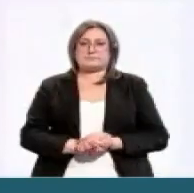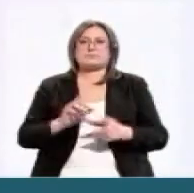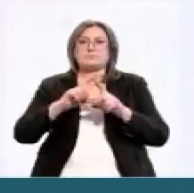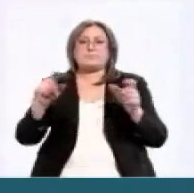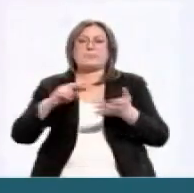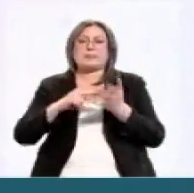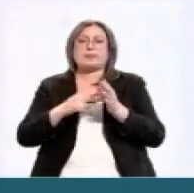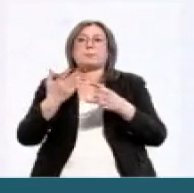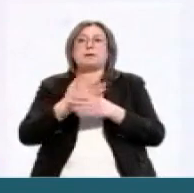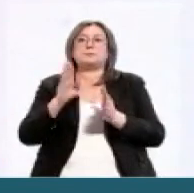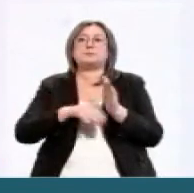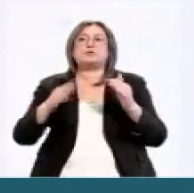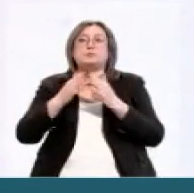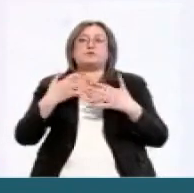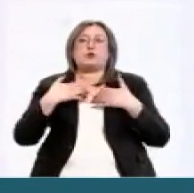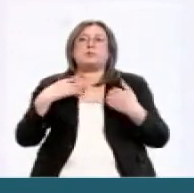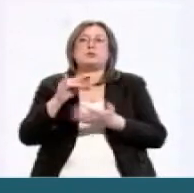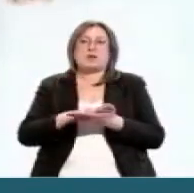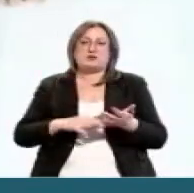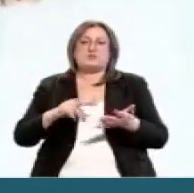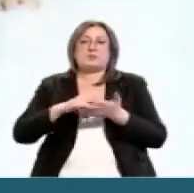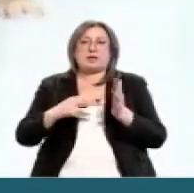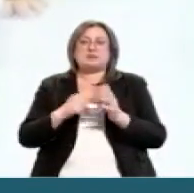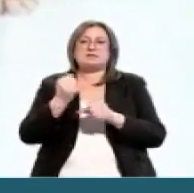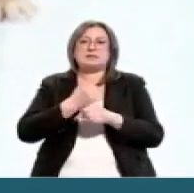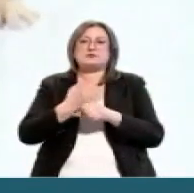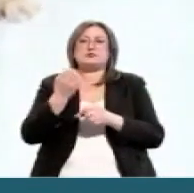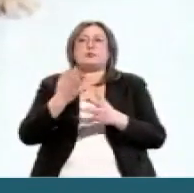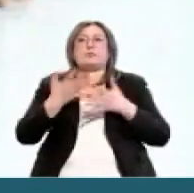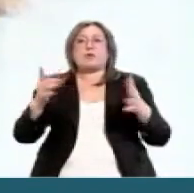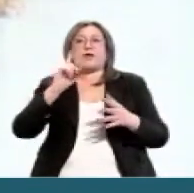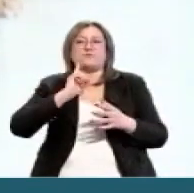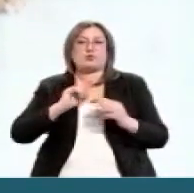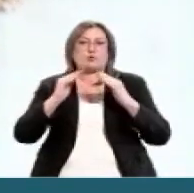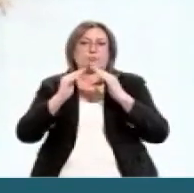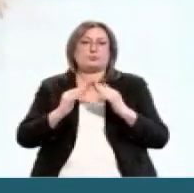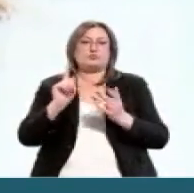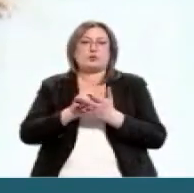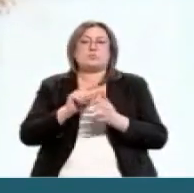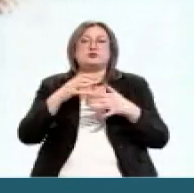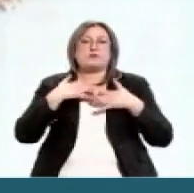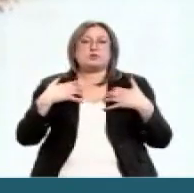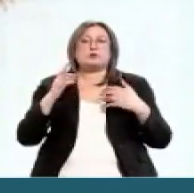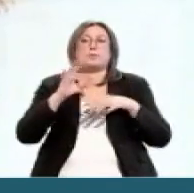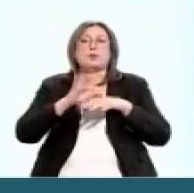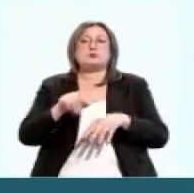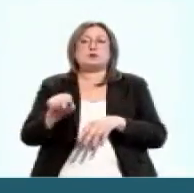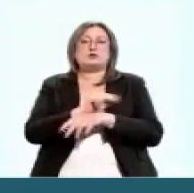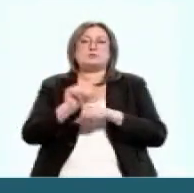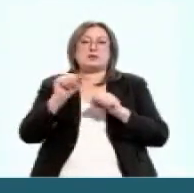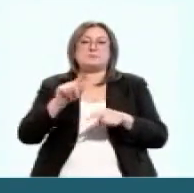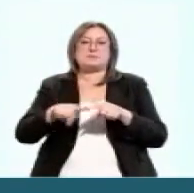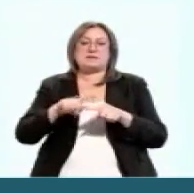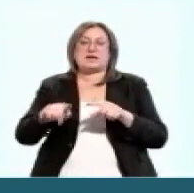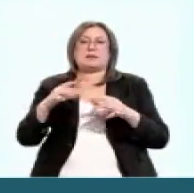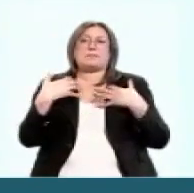Школьники планируют помогать бездомным животным и дальше. В планах смастерить еще более комфортную будку, чтобы питомцы, которые проходят лечение, смогли